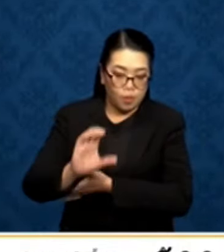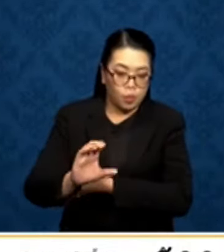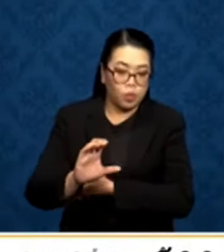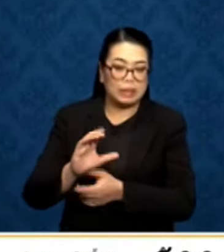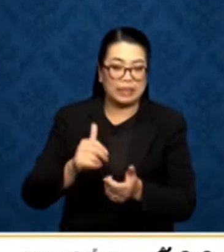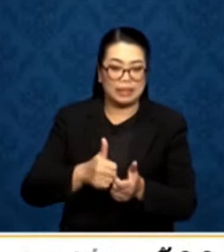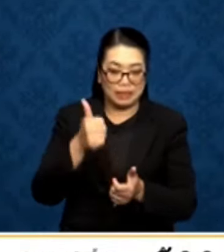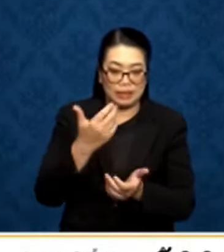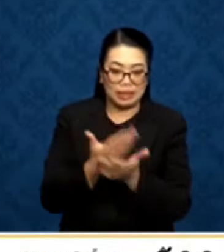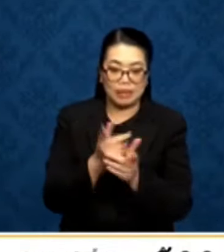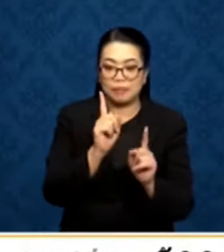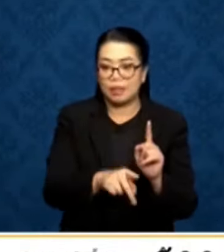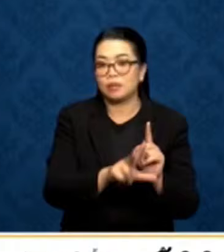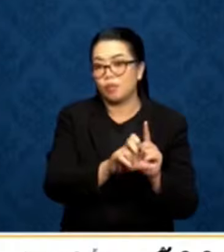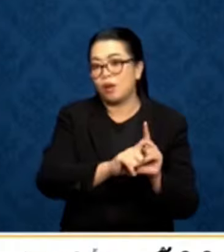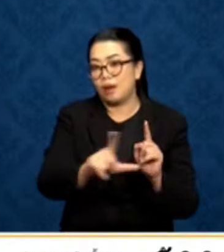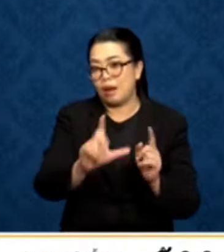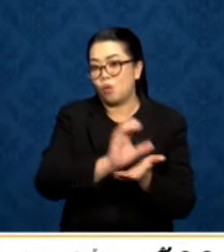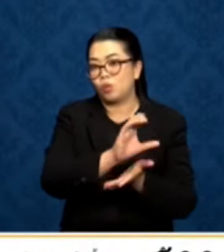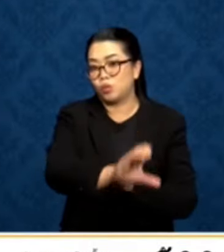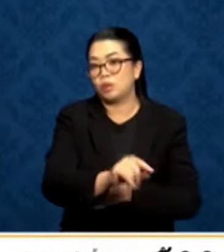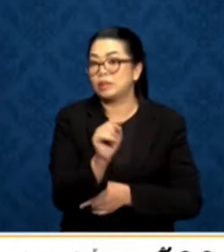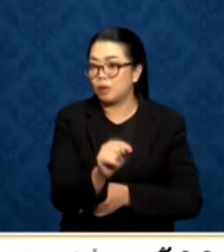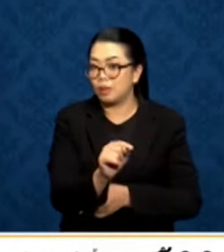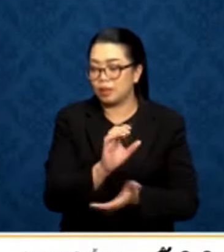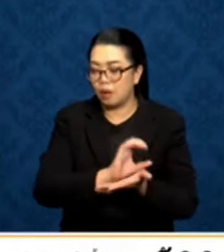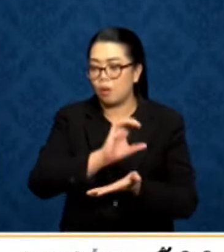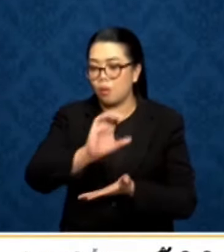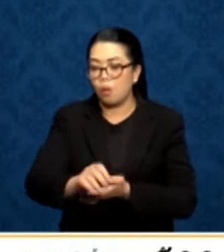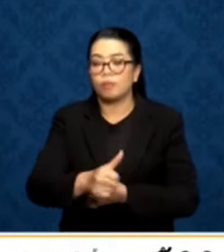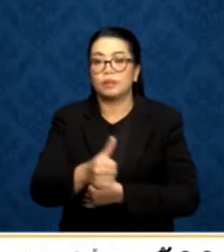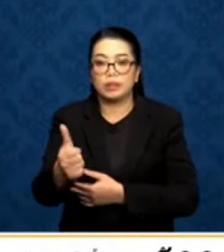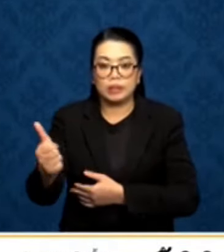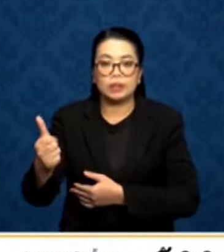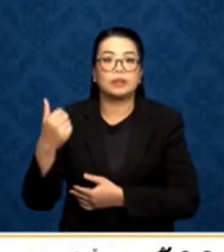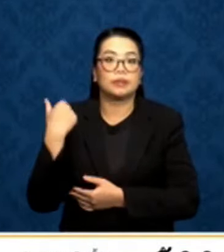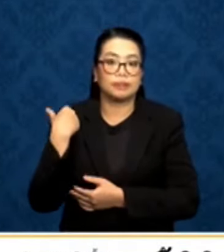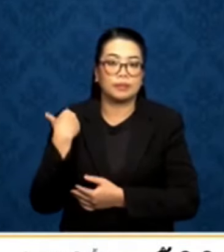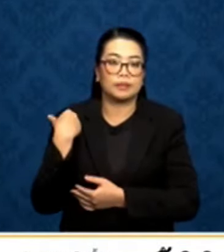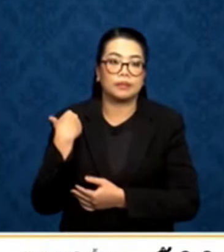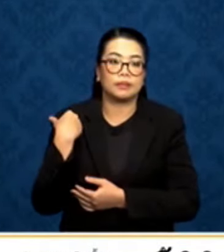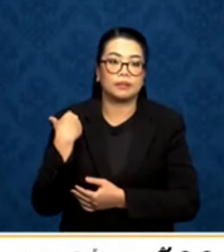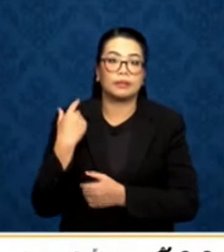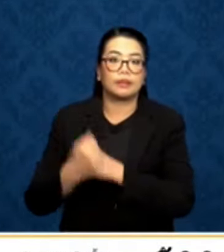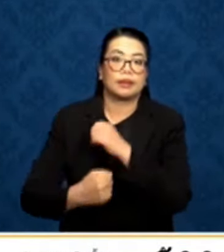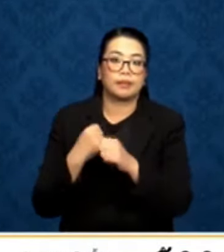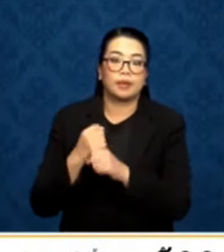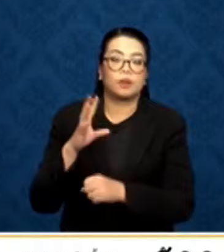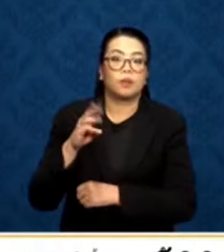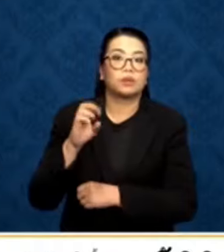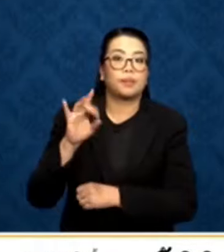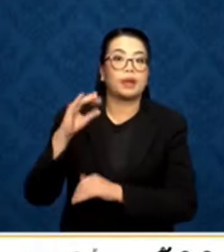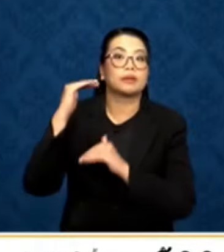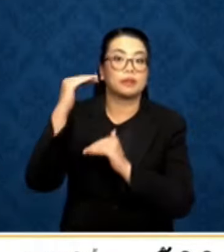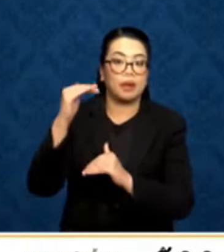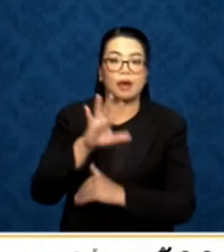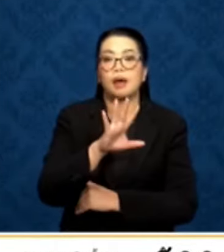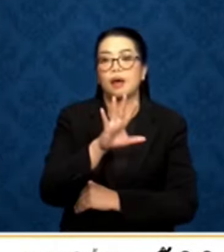มีอยู่เพียงแค่ 1,300ล้านนะครับงบลงทุนของการเคหะแห่งชาตินั้นนะครับในปี 68ตั้งเอาไว้อยู่